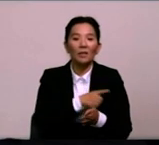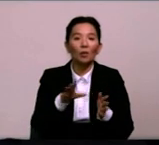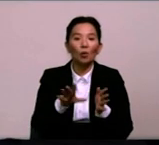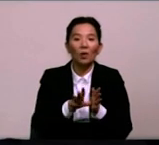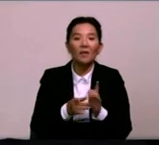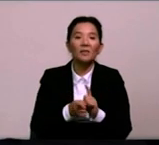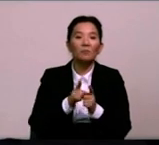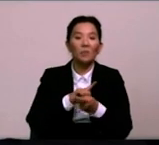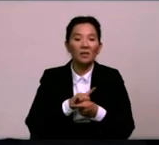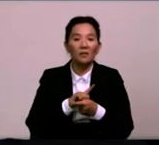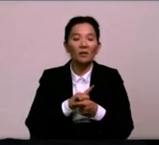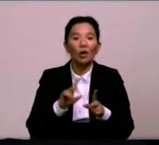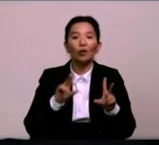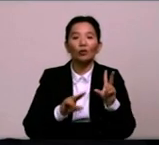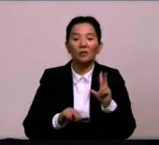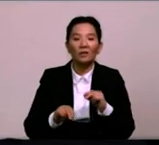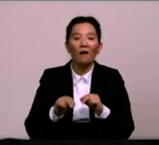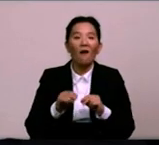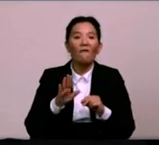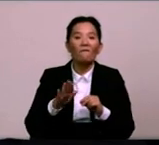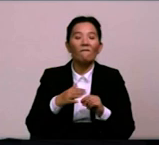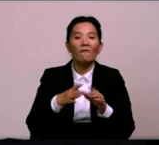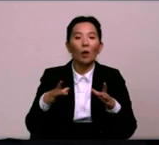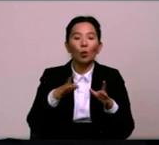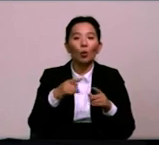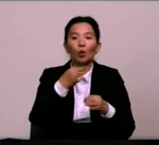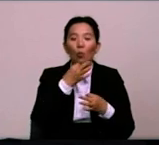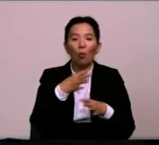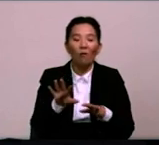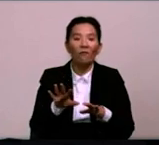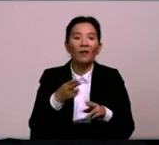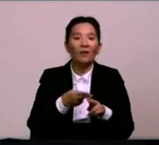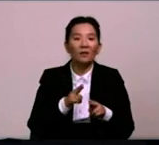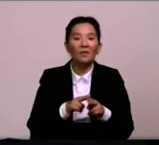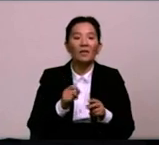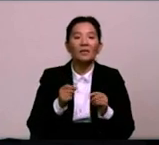изменится. Значит, вокруг любого проводника с электрическим током